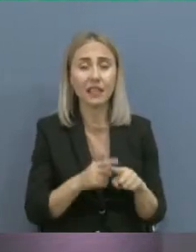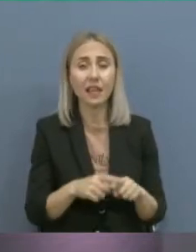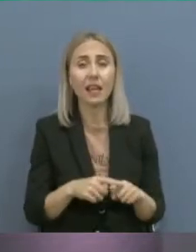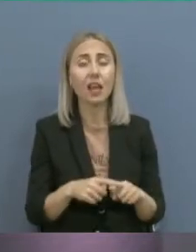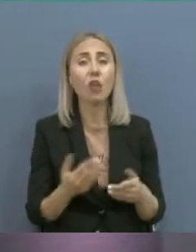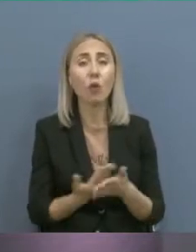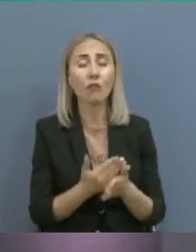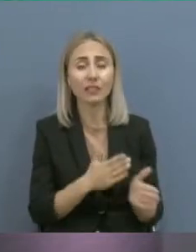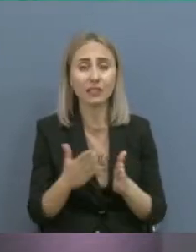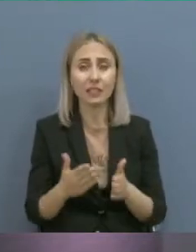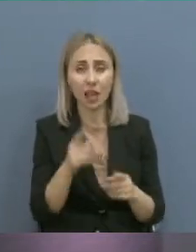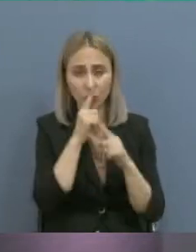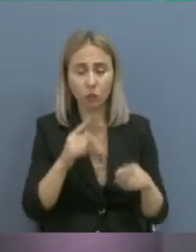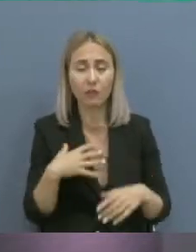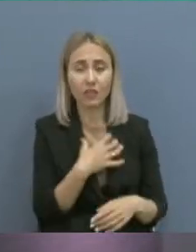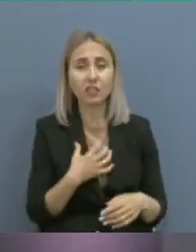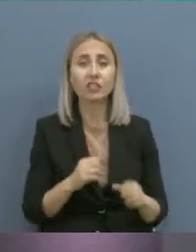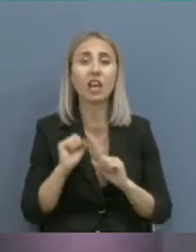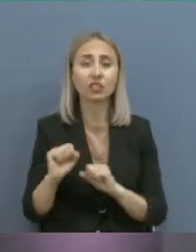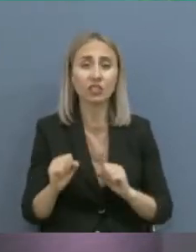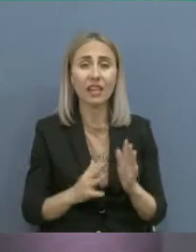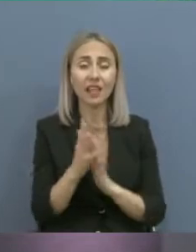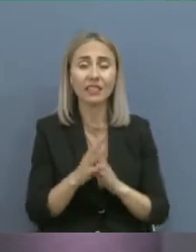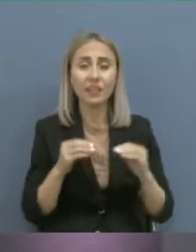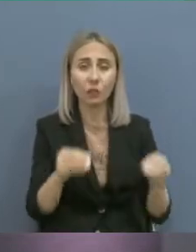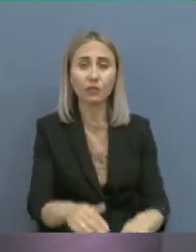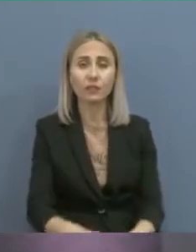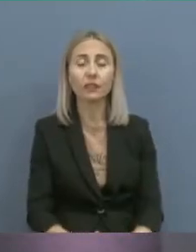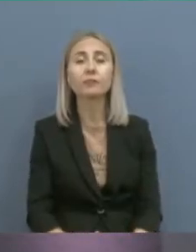жүйеде өнімді құрғақшылықтан сақтандыру ерекше маңызға ие.